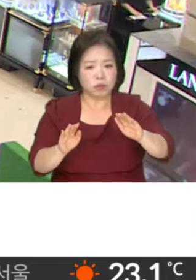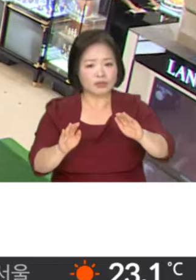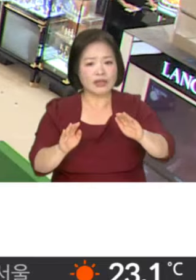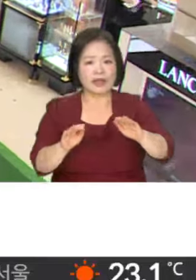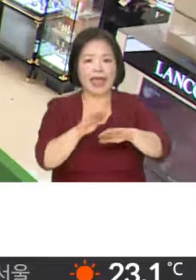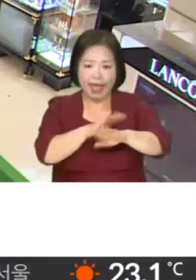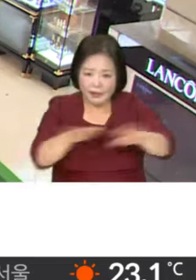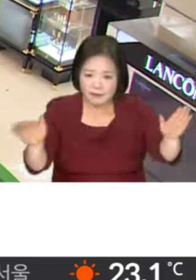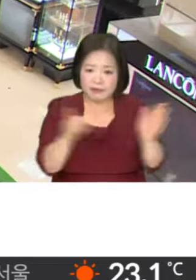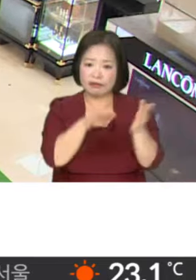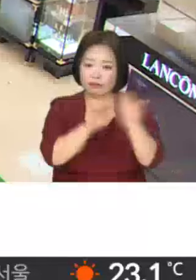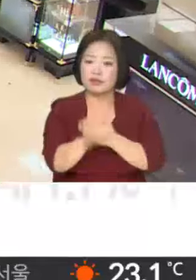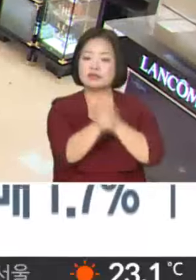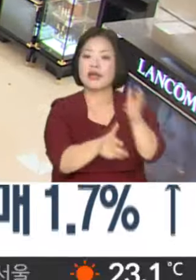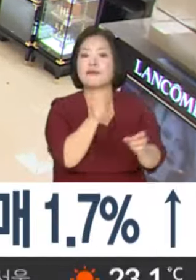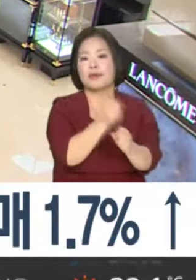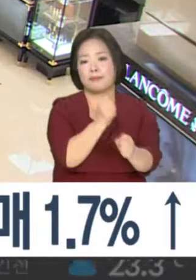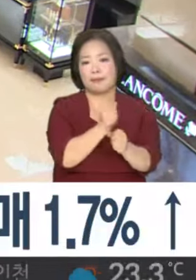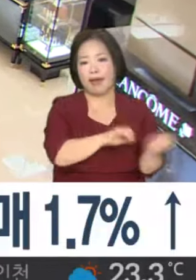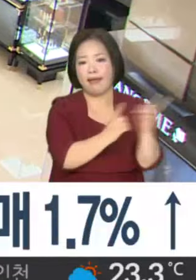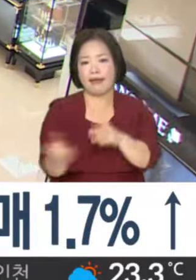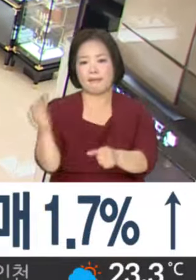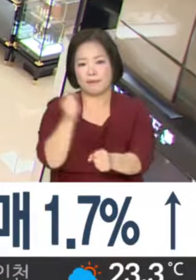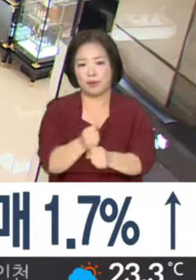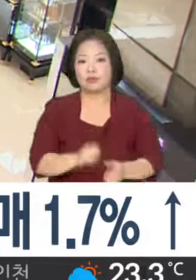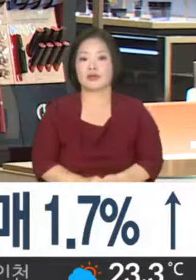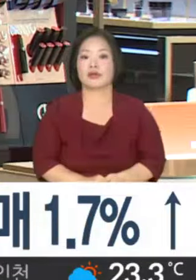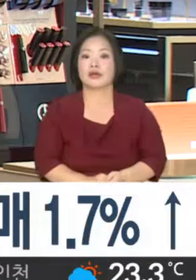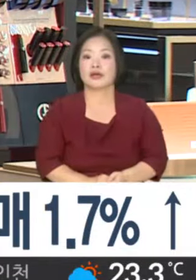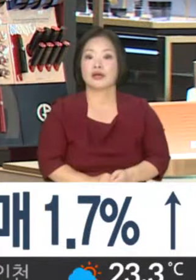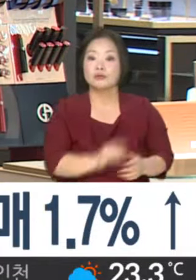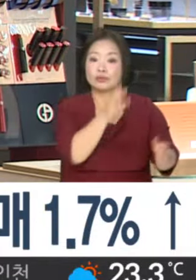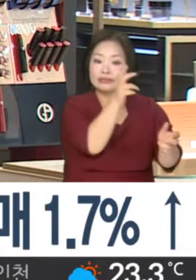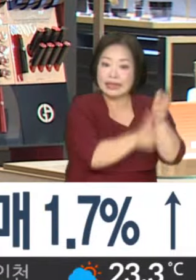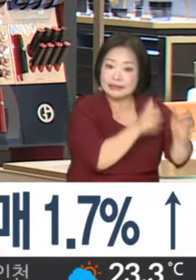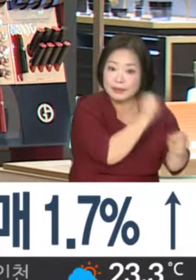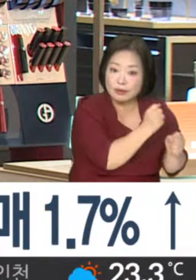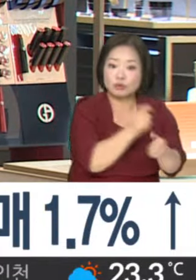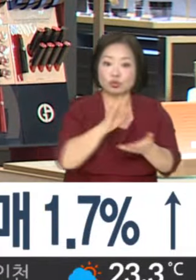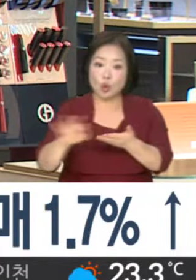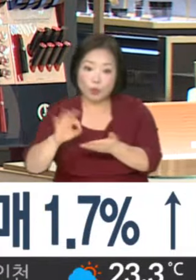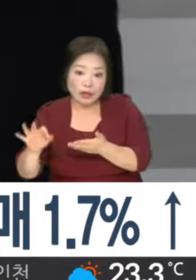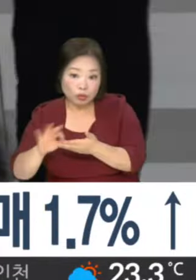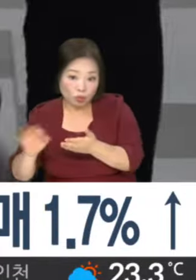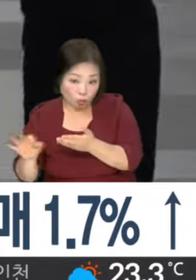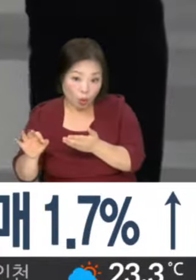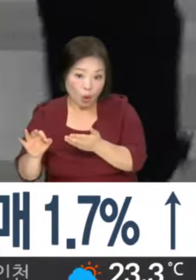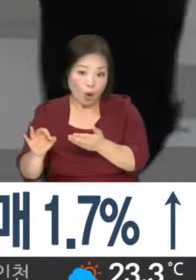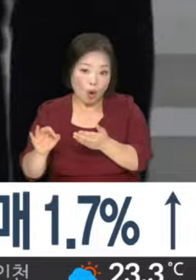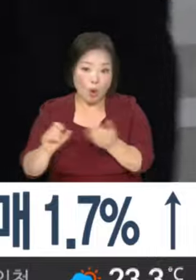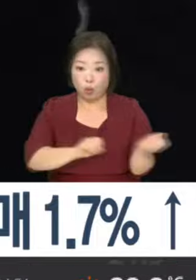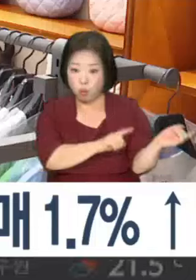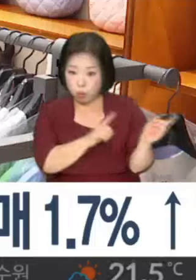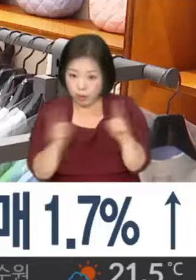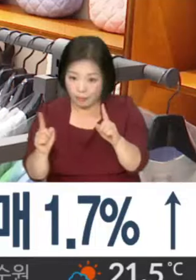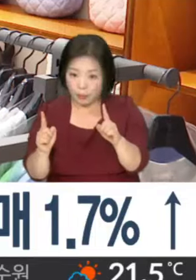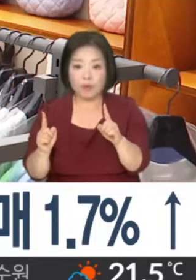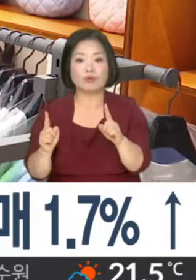보여집니다 생산과 함께 소비도 증가세로 돌아섰습니다 두 지표가 동시에 증가한 건